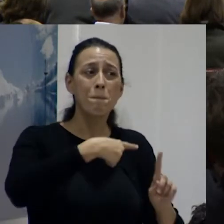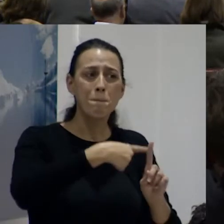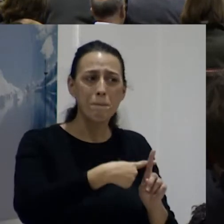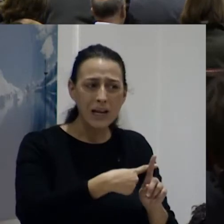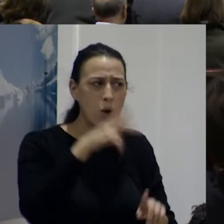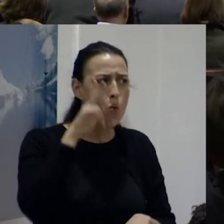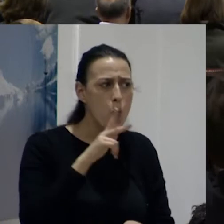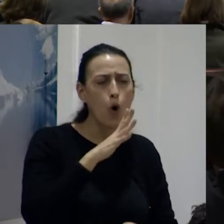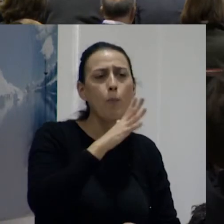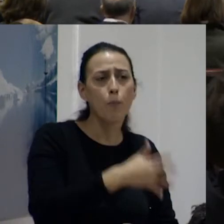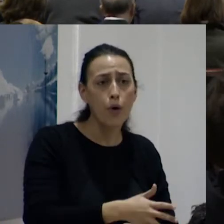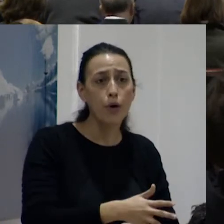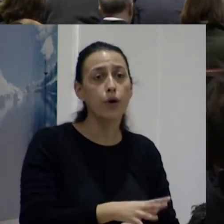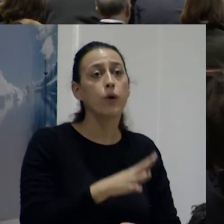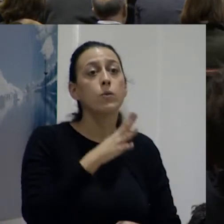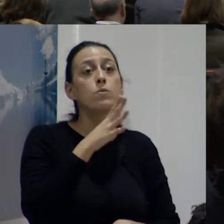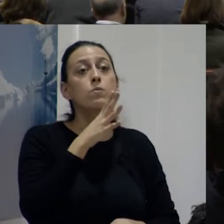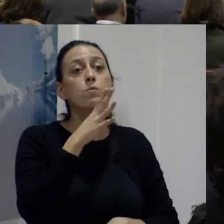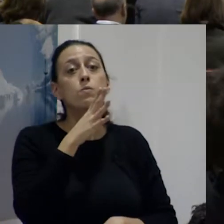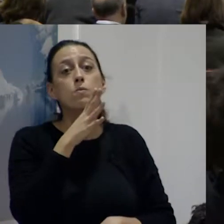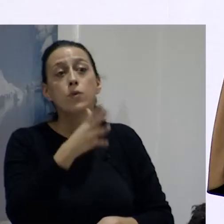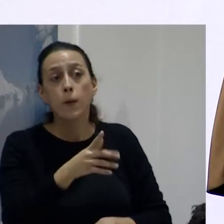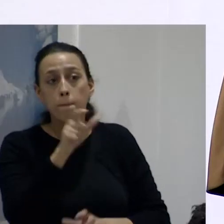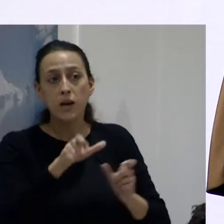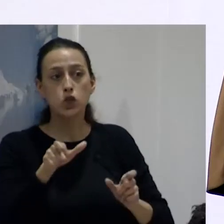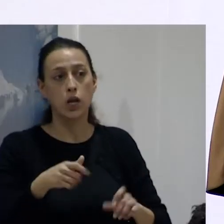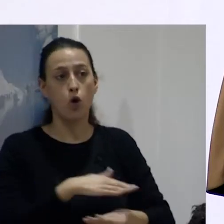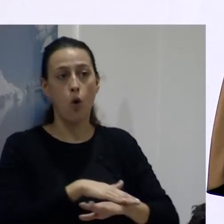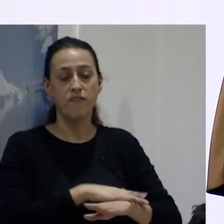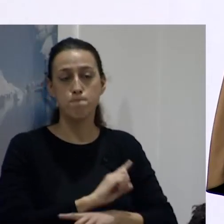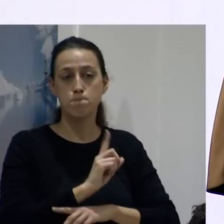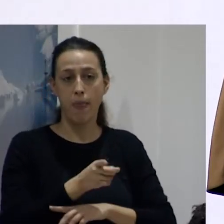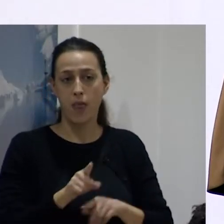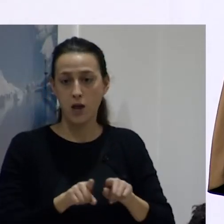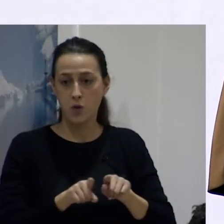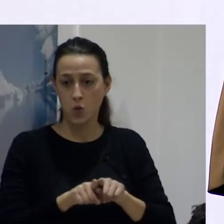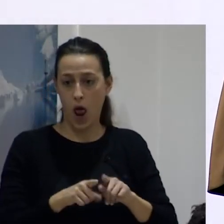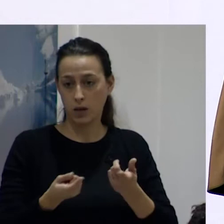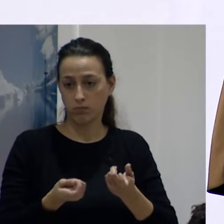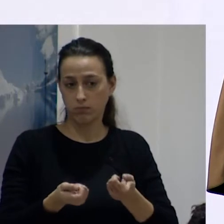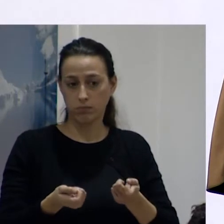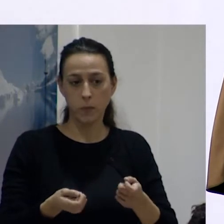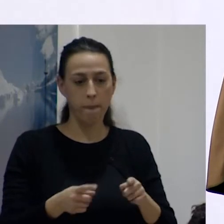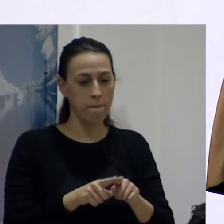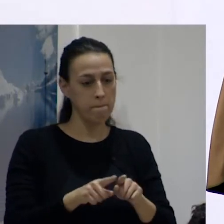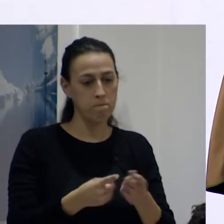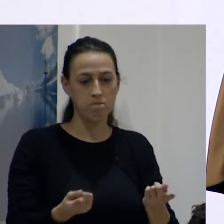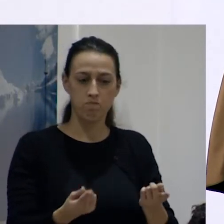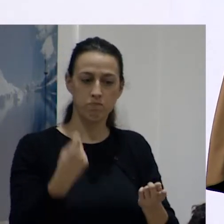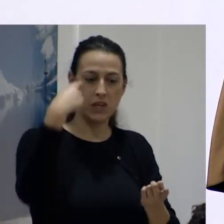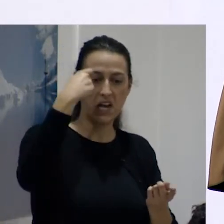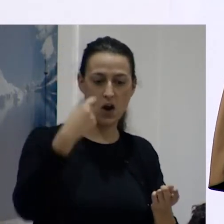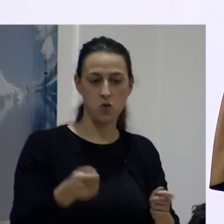esperit d'abundància i no de reducció, un esperit de proliferació, com